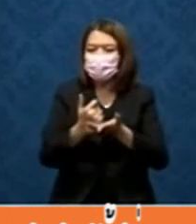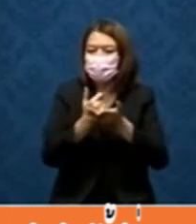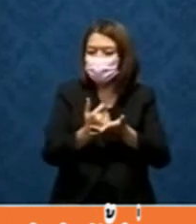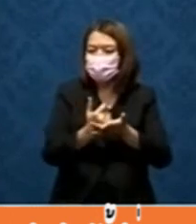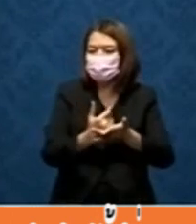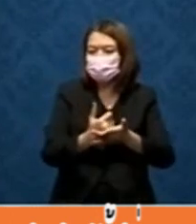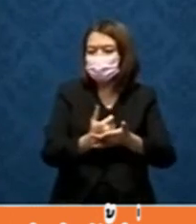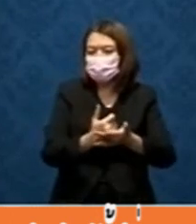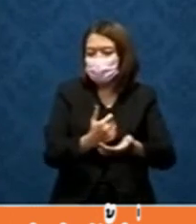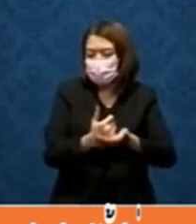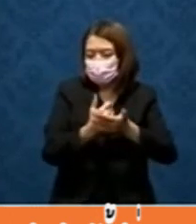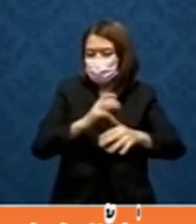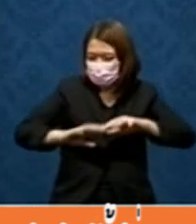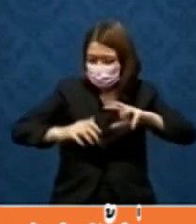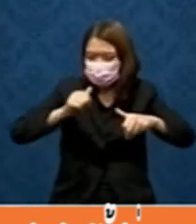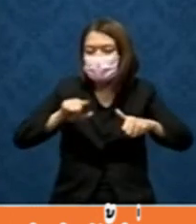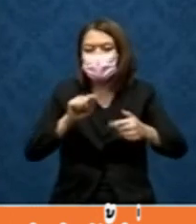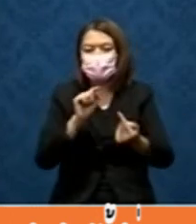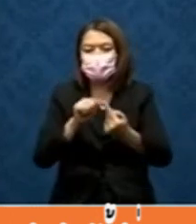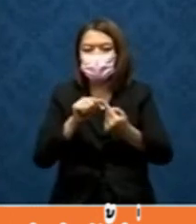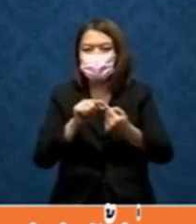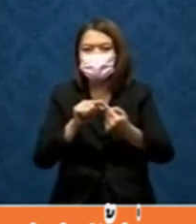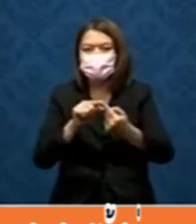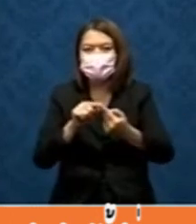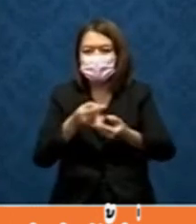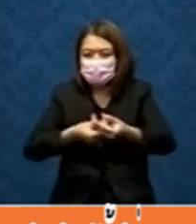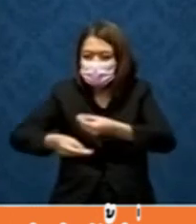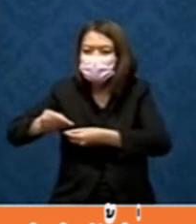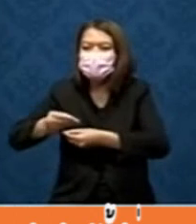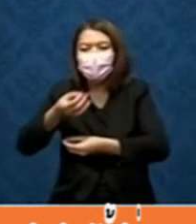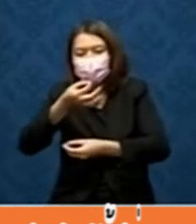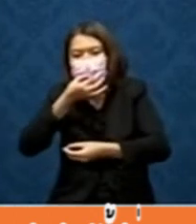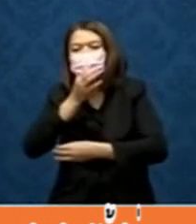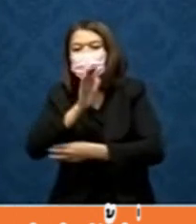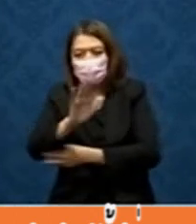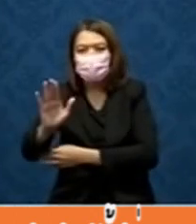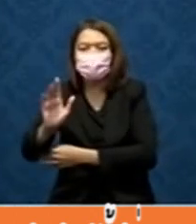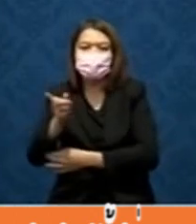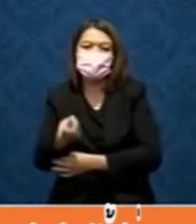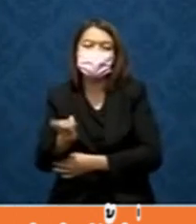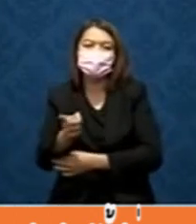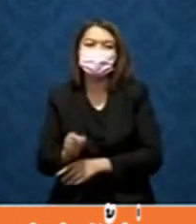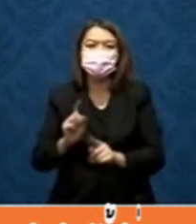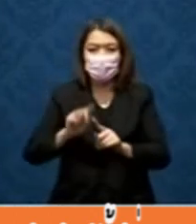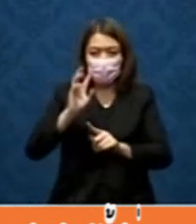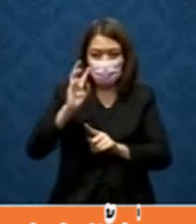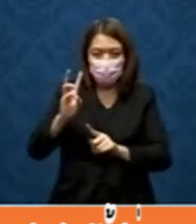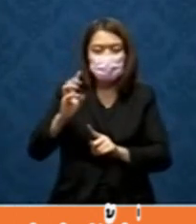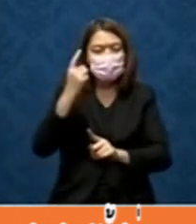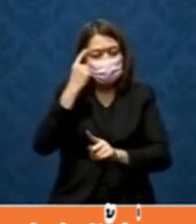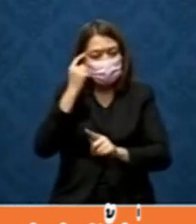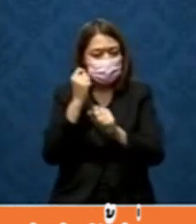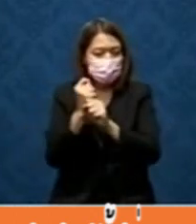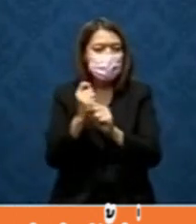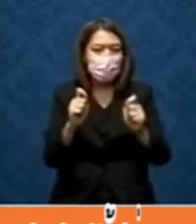บภัยต้ไดรบการฟื้นฟูครับโยเพราอย่ยิงการฟื้ฟูในกระสดาคการคืนการทำมาอาชีพขเขาให้ได้6.